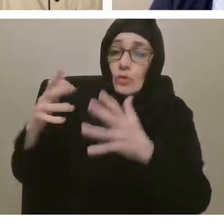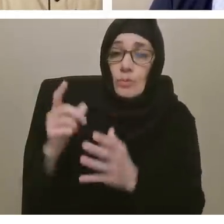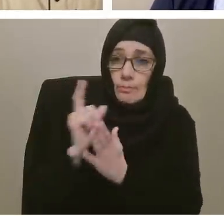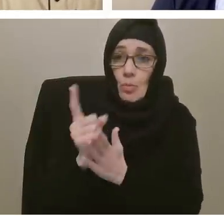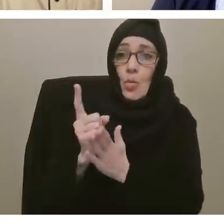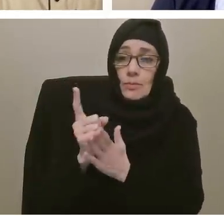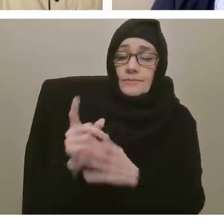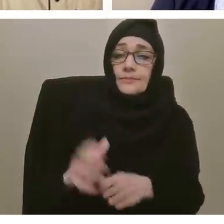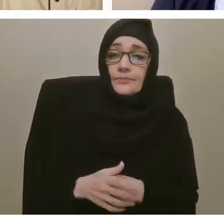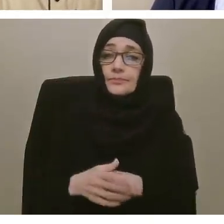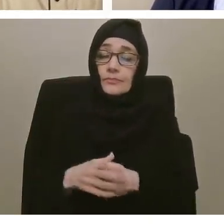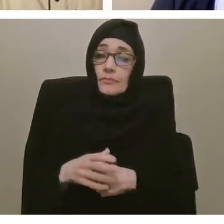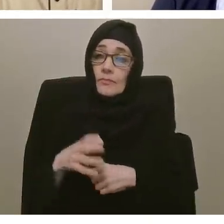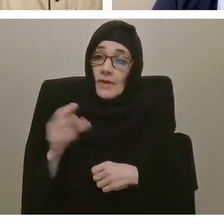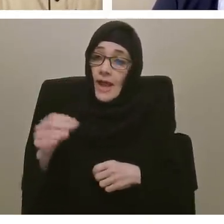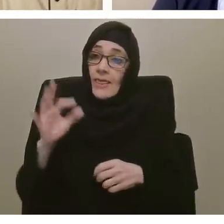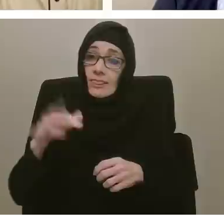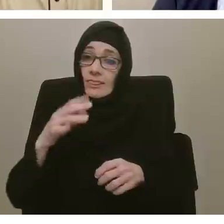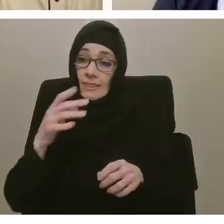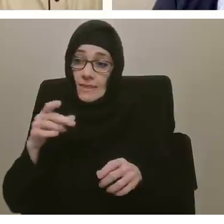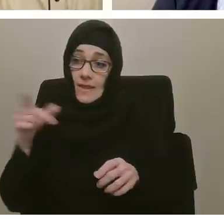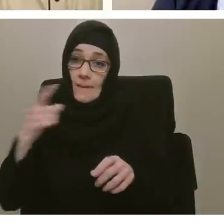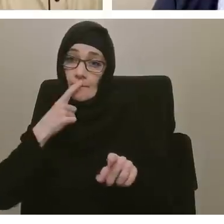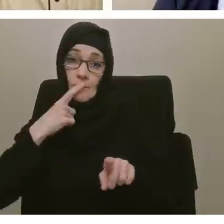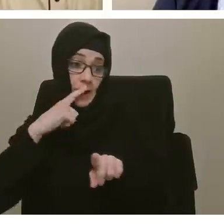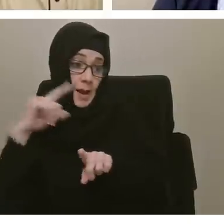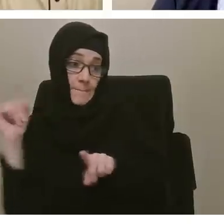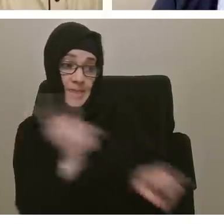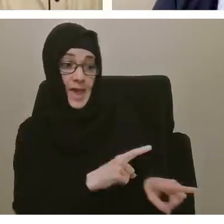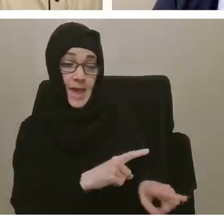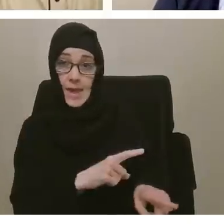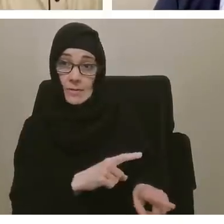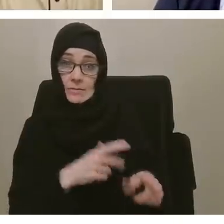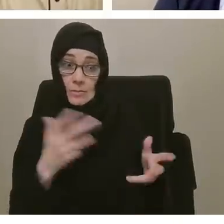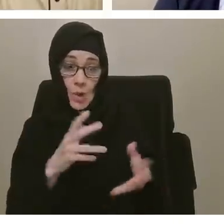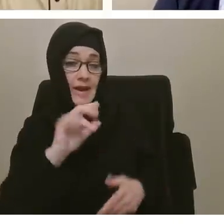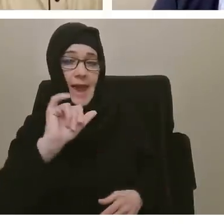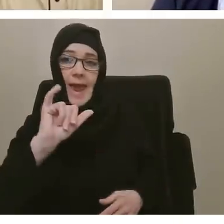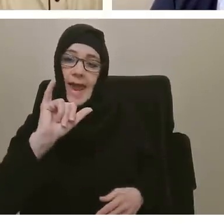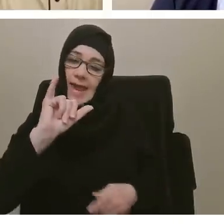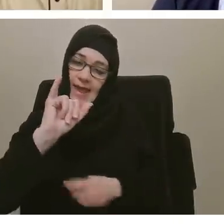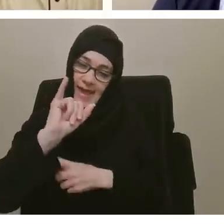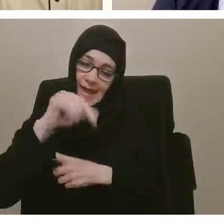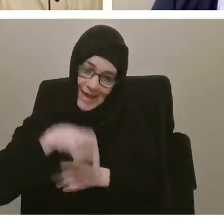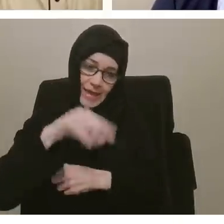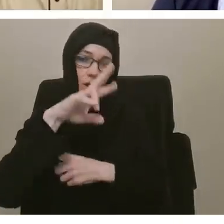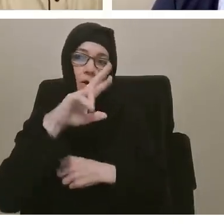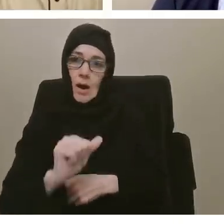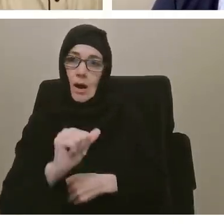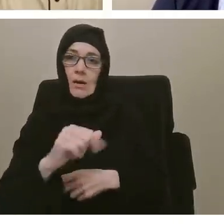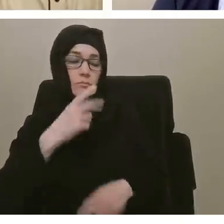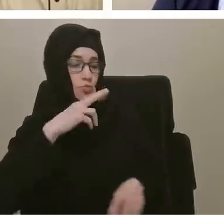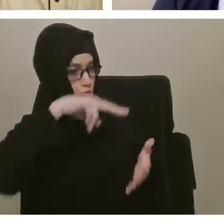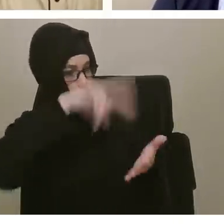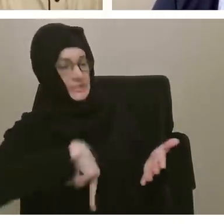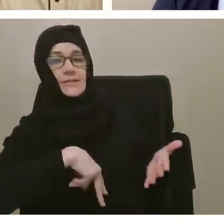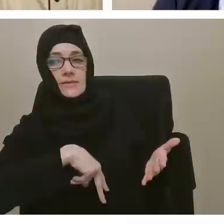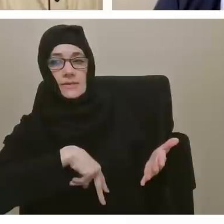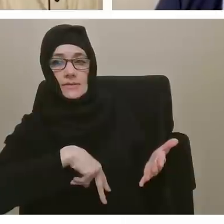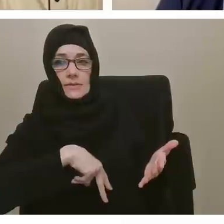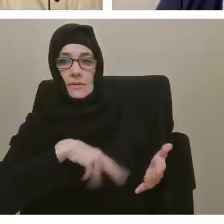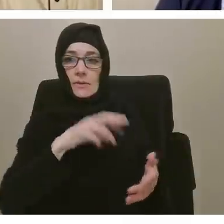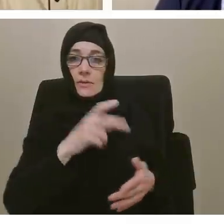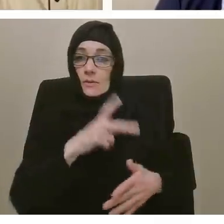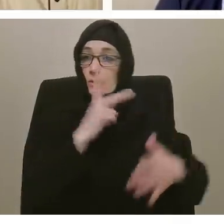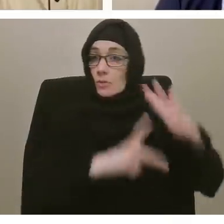And the command that he is commanded with, which is Iqra, read. The response by the Prophet ﷺ is,